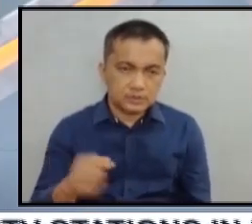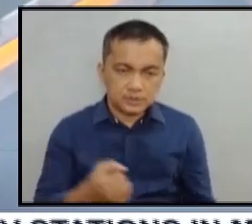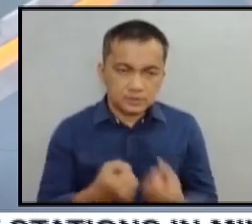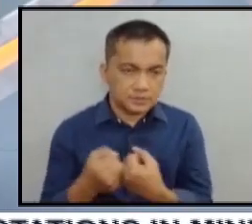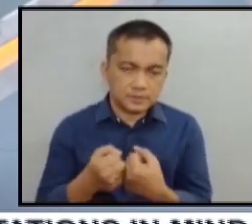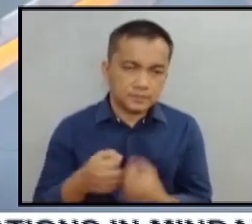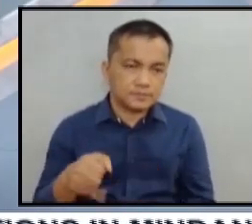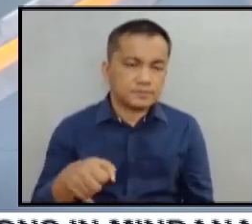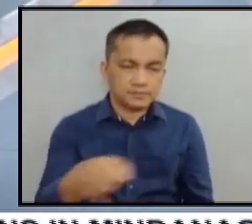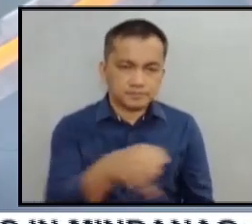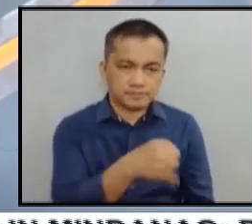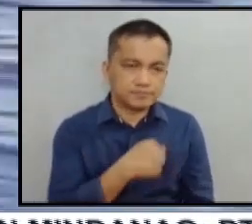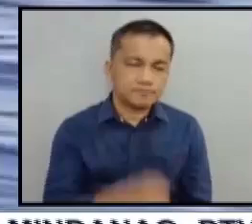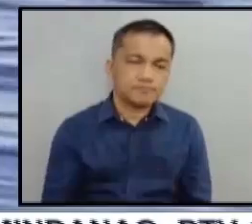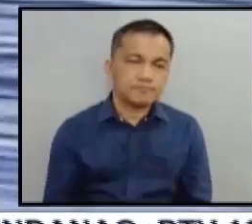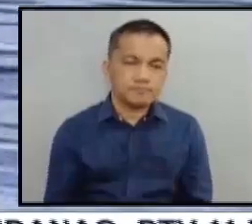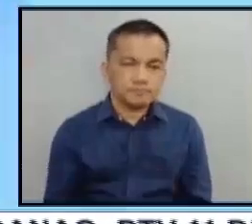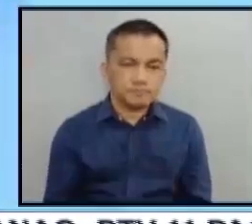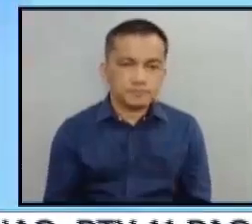Ryan Lasiga sa report.